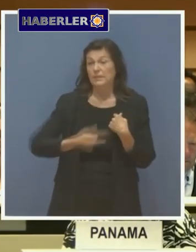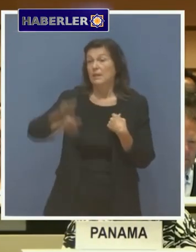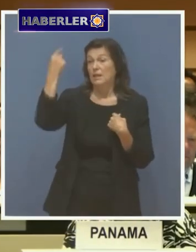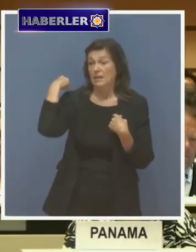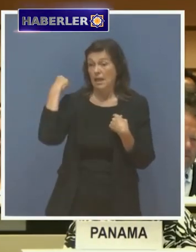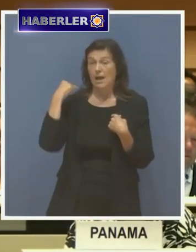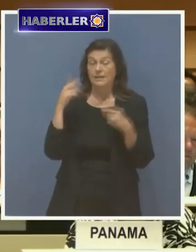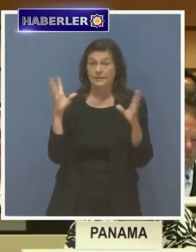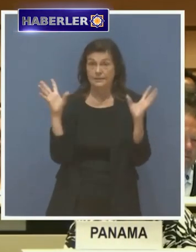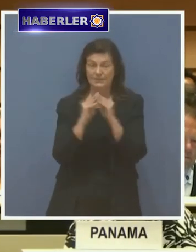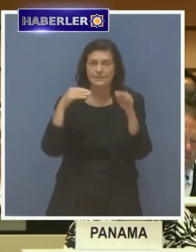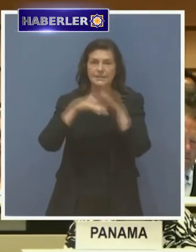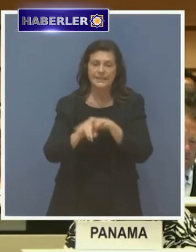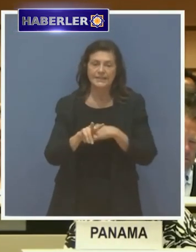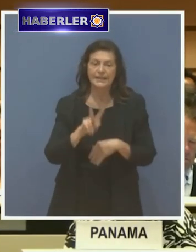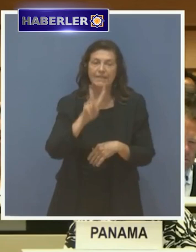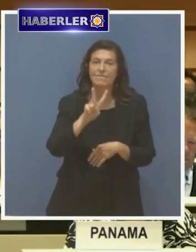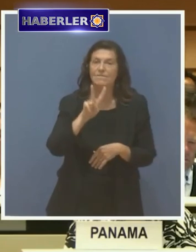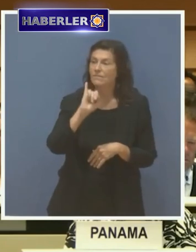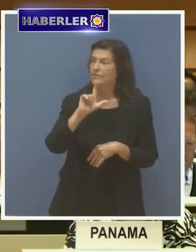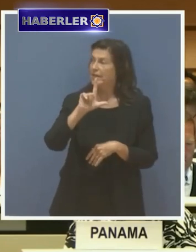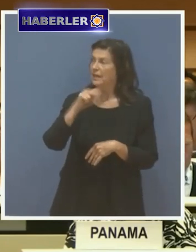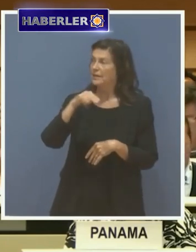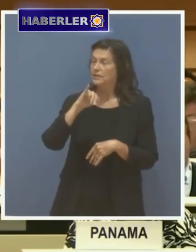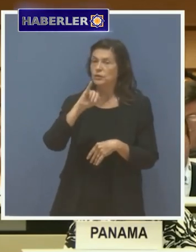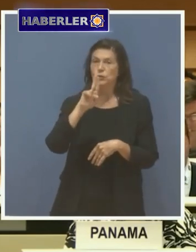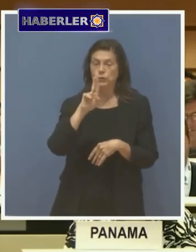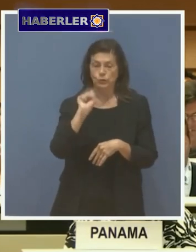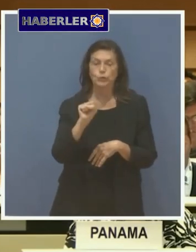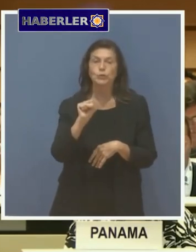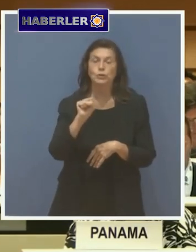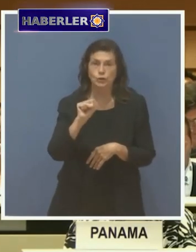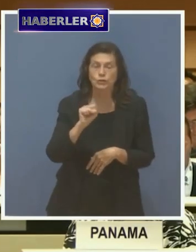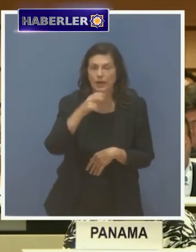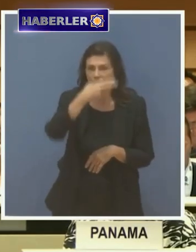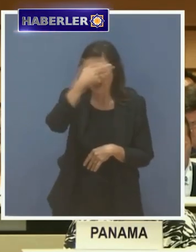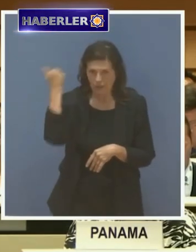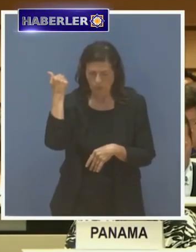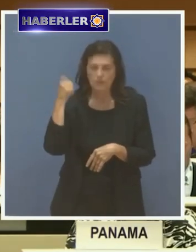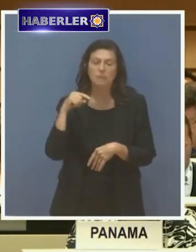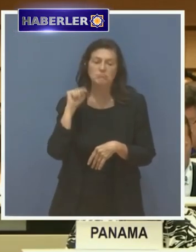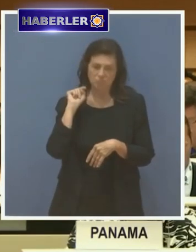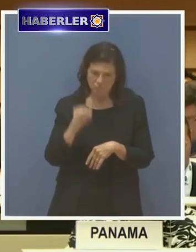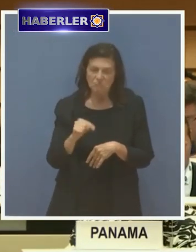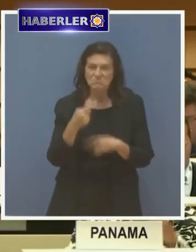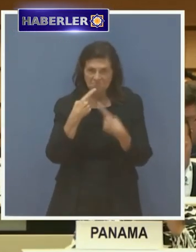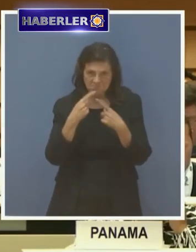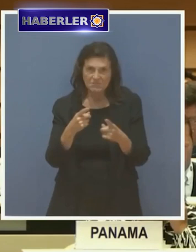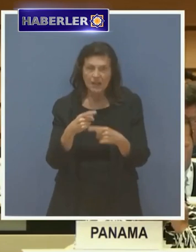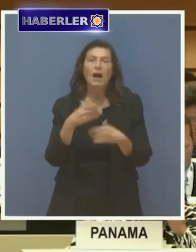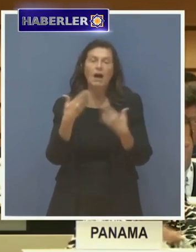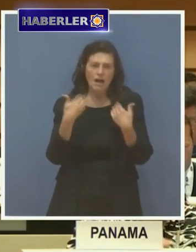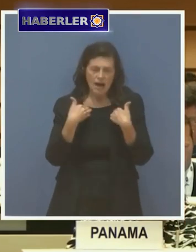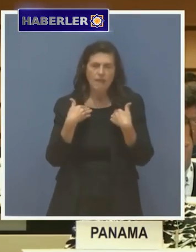yol açacaktır. Bu nedenle uluslararası toplumun dikkatini örneğin Artsakh'ın, Karabağ'ın yerli Ermeni nüfusunu